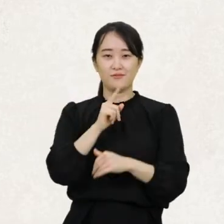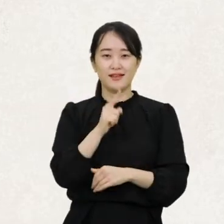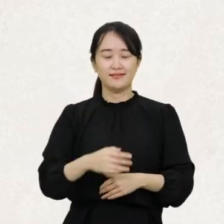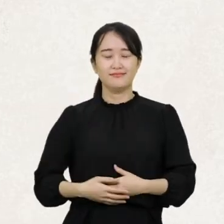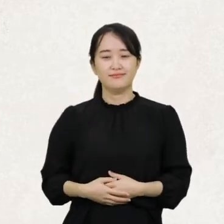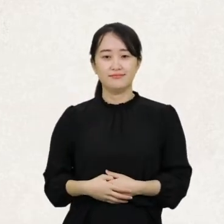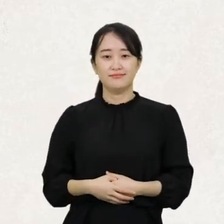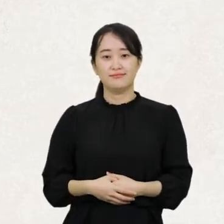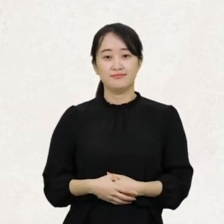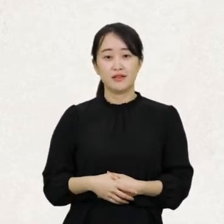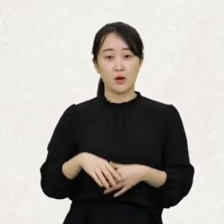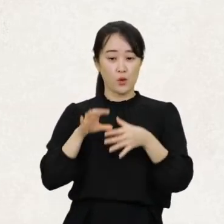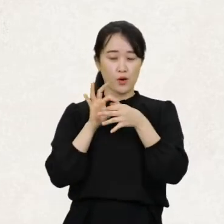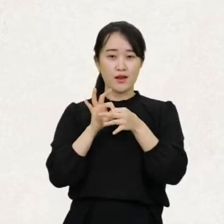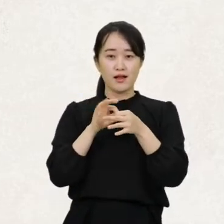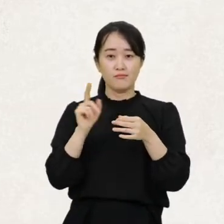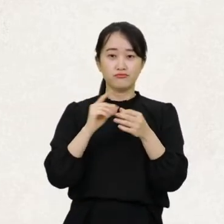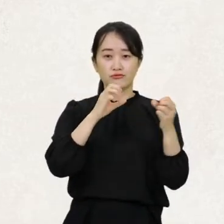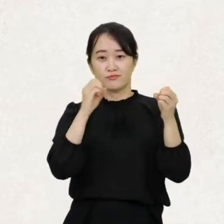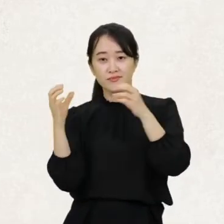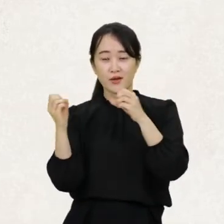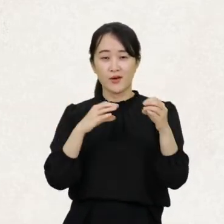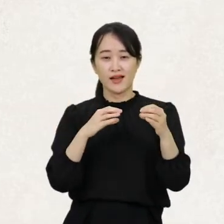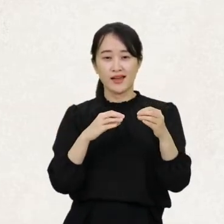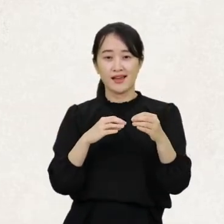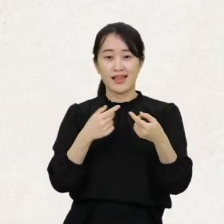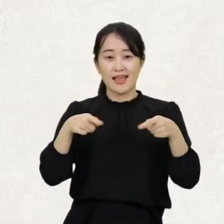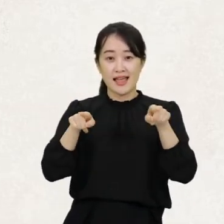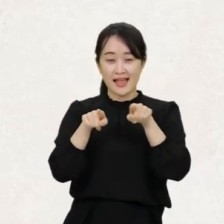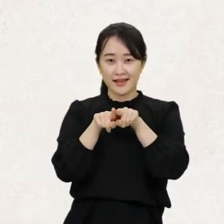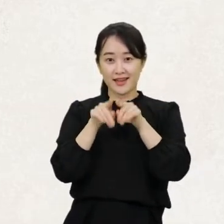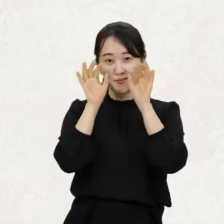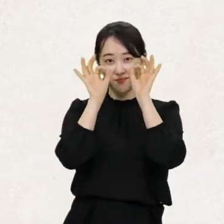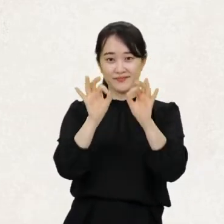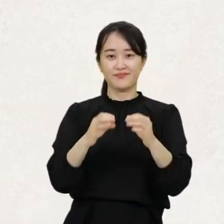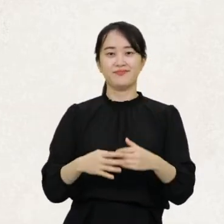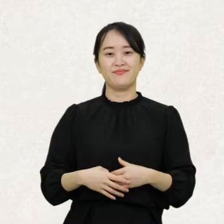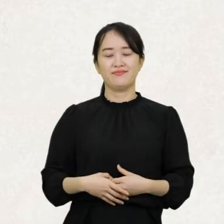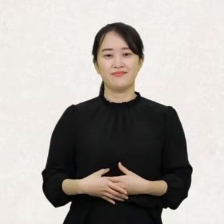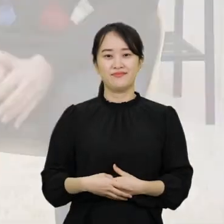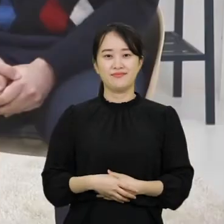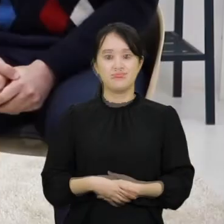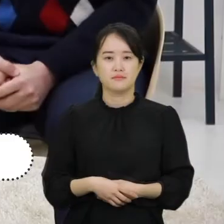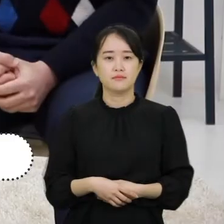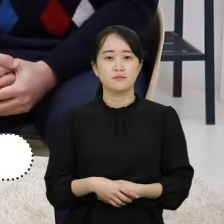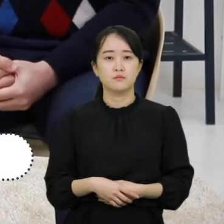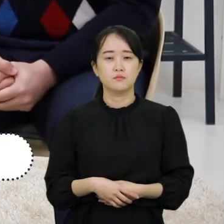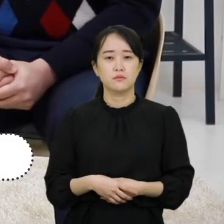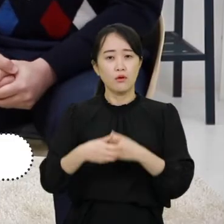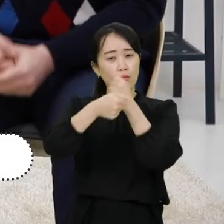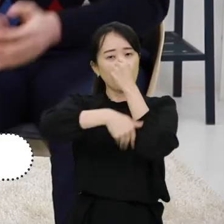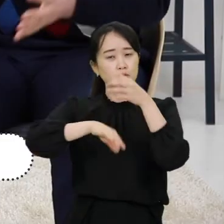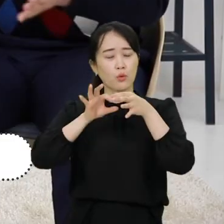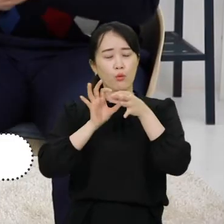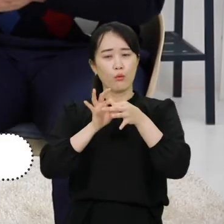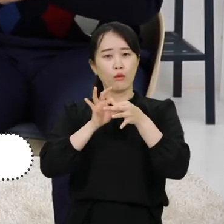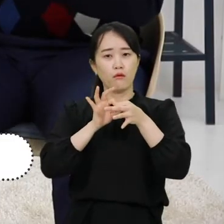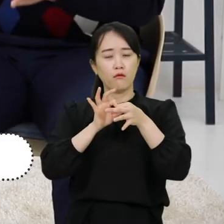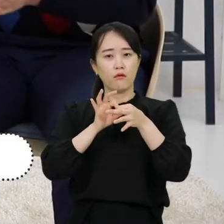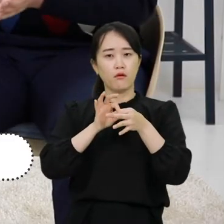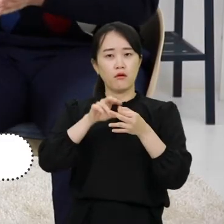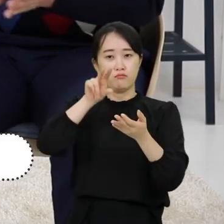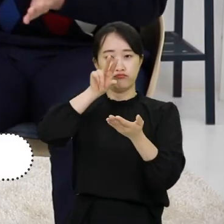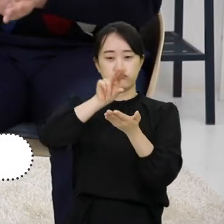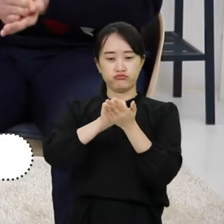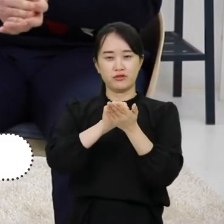내용인데요. 이와 관련하여 어떤 이야기들이 펼쳐질지 함께 들어볼까요? 스포츠 관련된